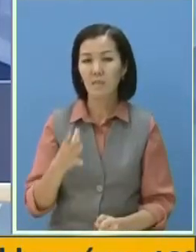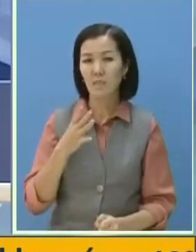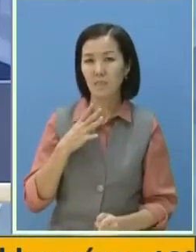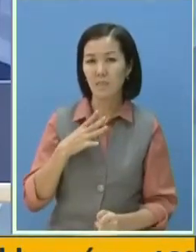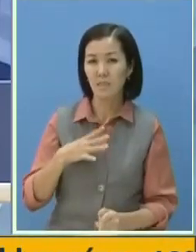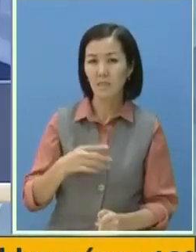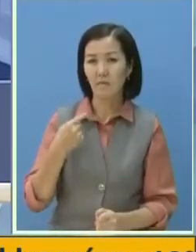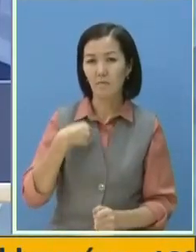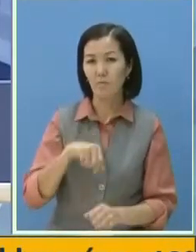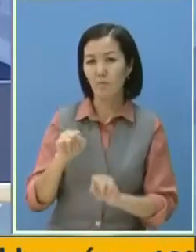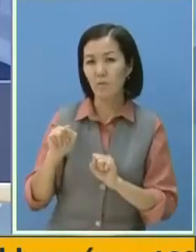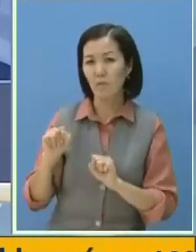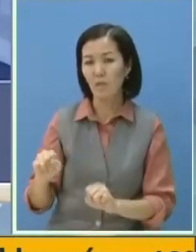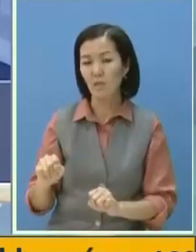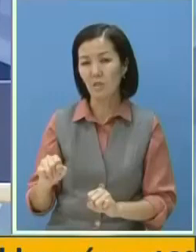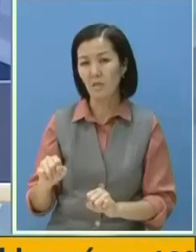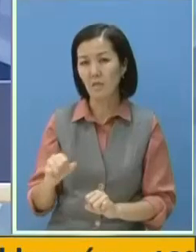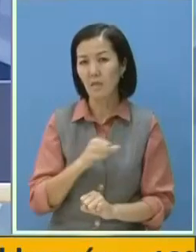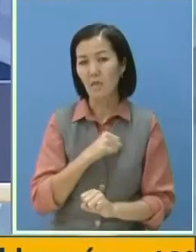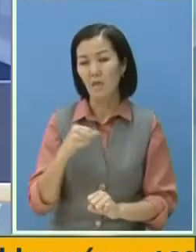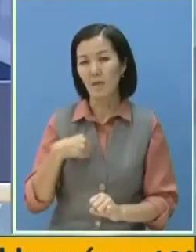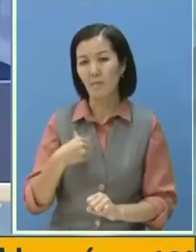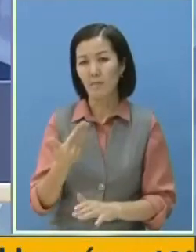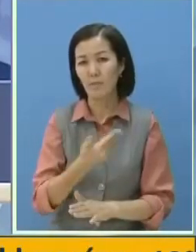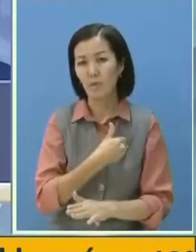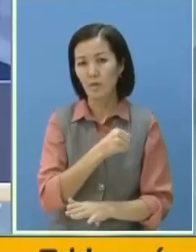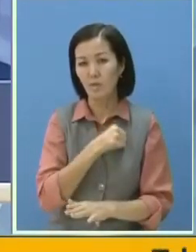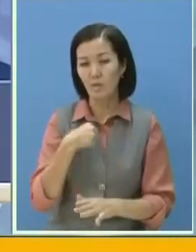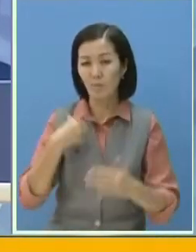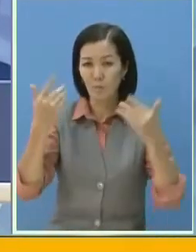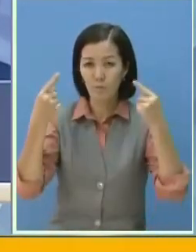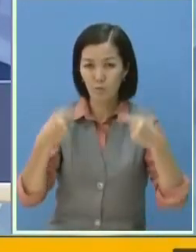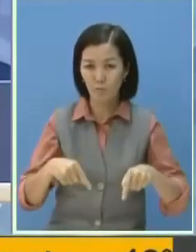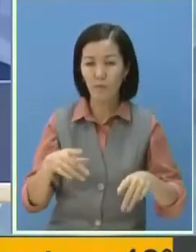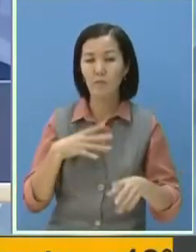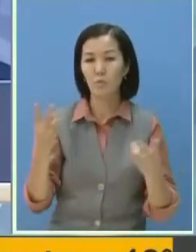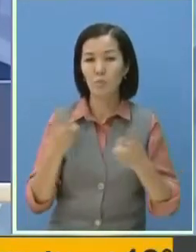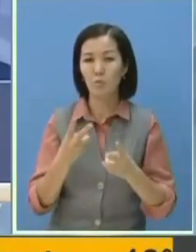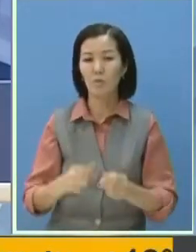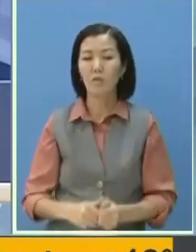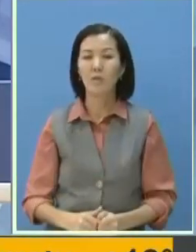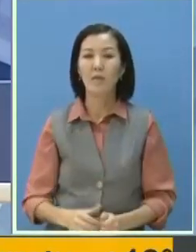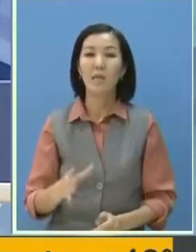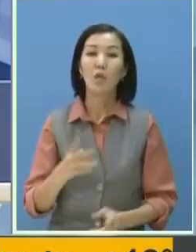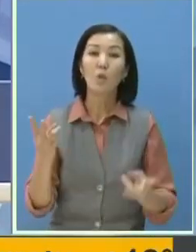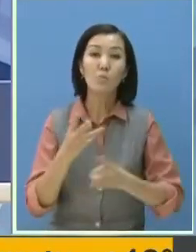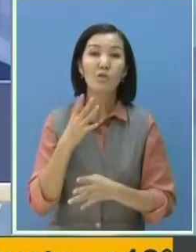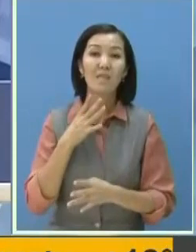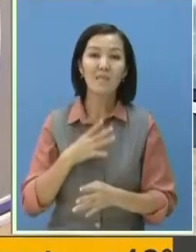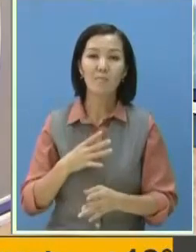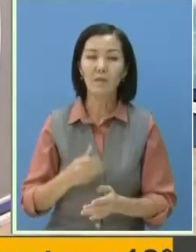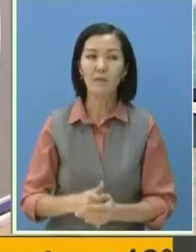их после еды с определенными препаратами. То есть это уже вот наработки в ходе, скажем, тех ошибок.